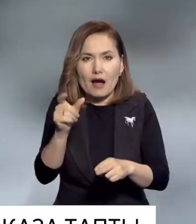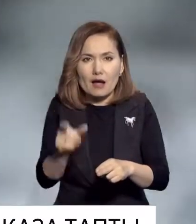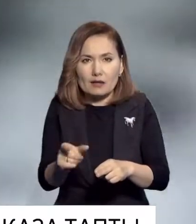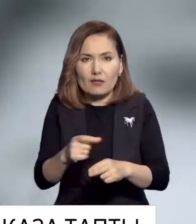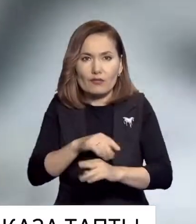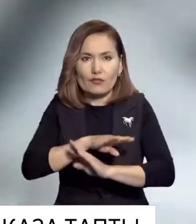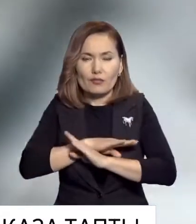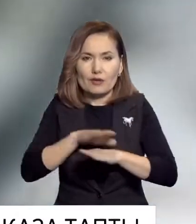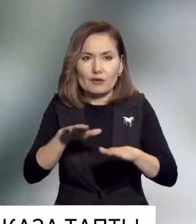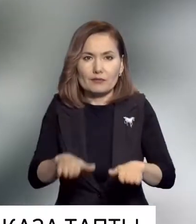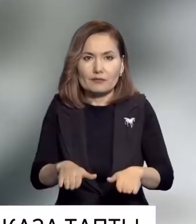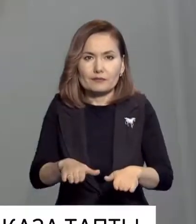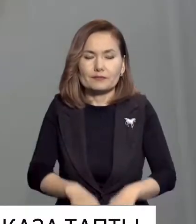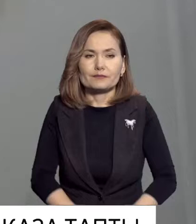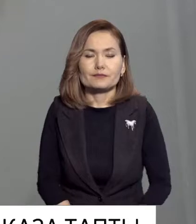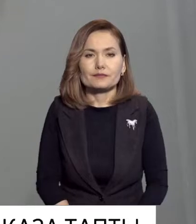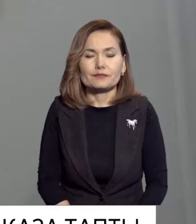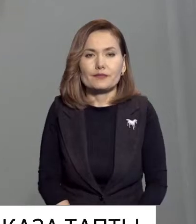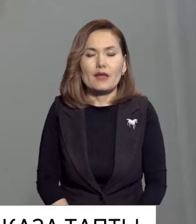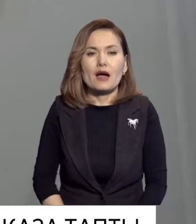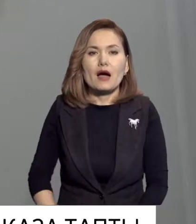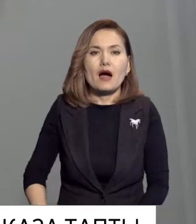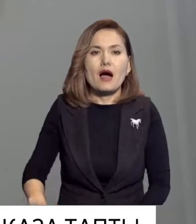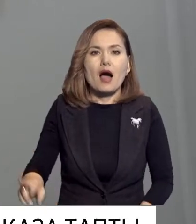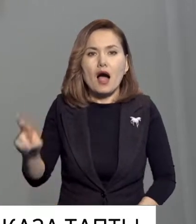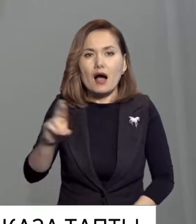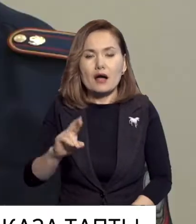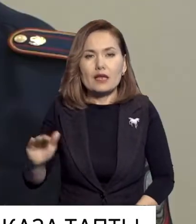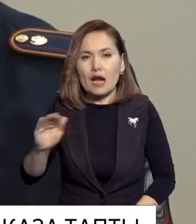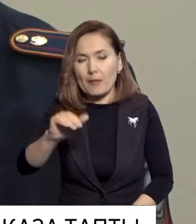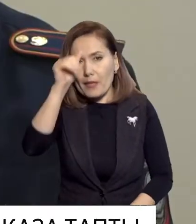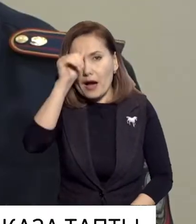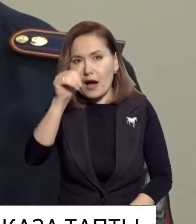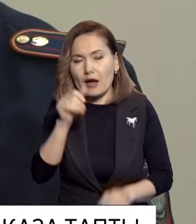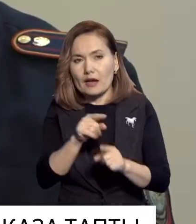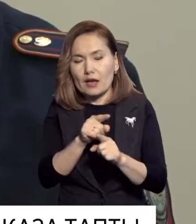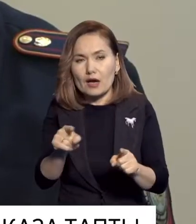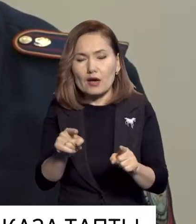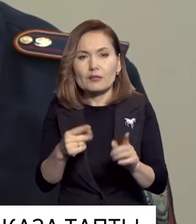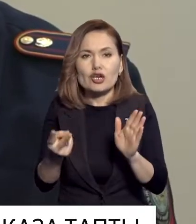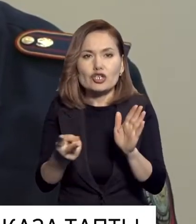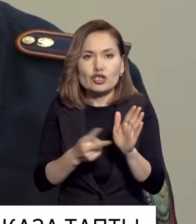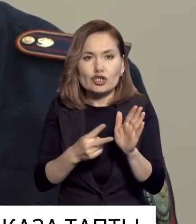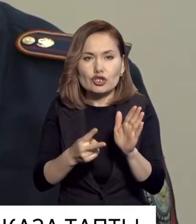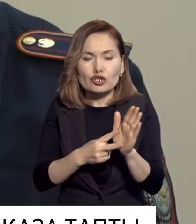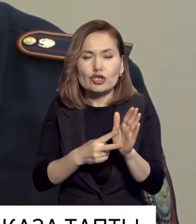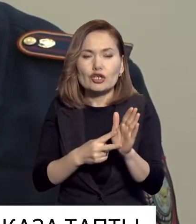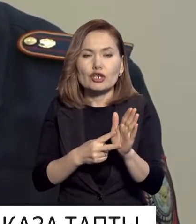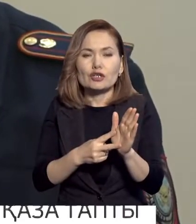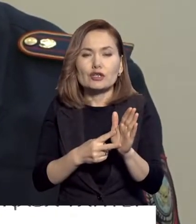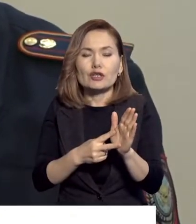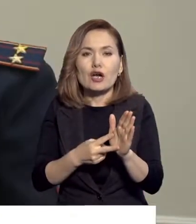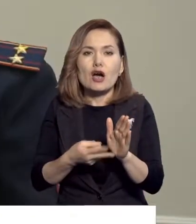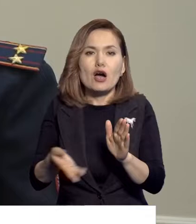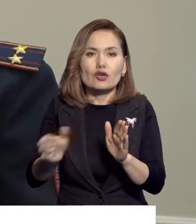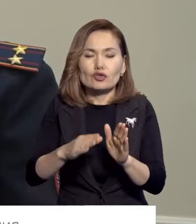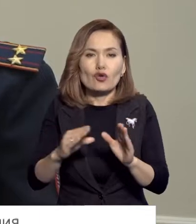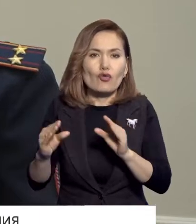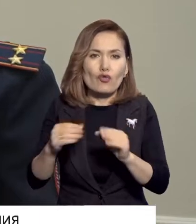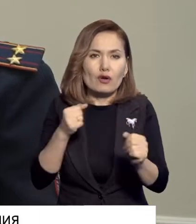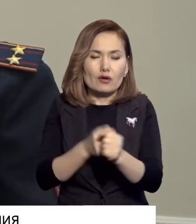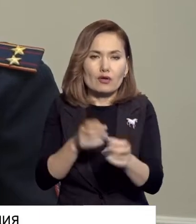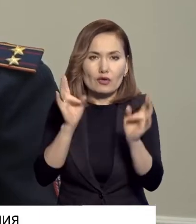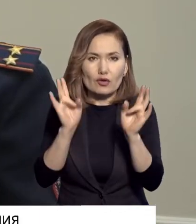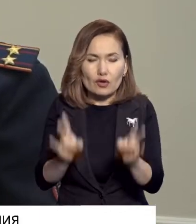жұмды. Қаңтар және ақпан айларының арасында 7 көлік оқиғасы тіркеліп, соның